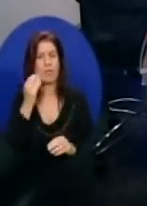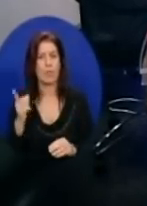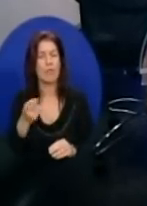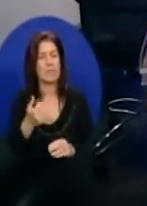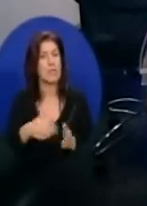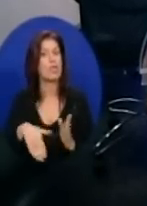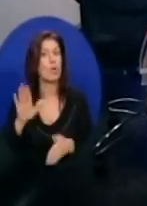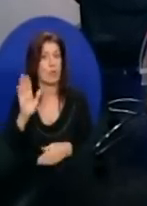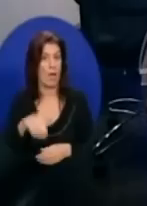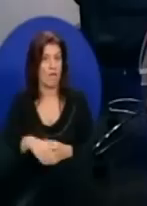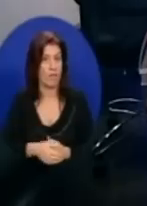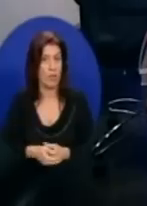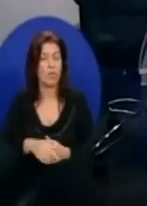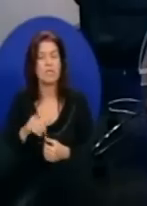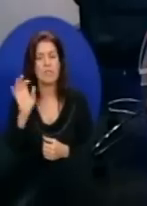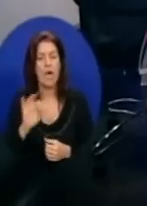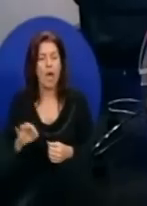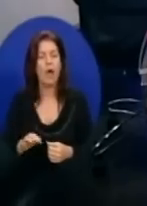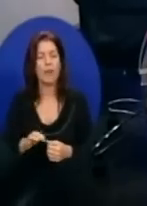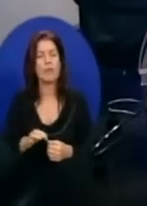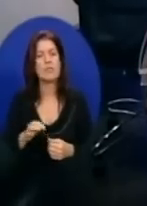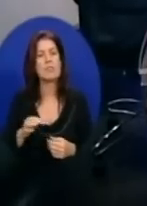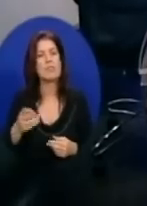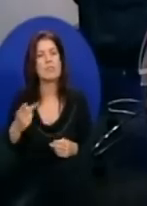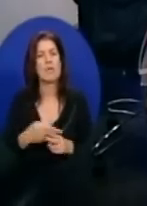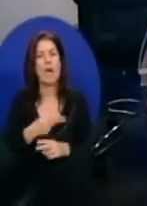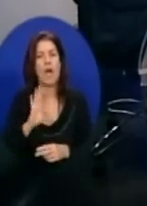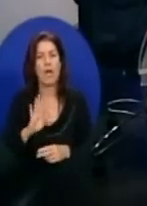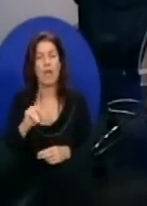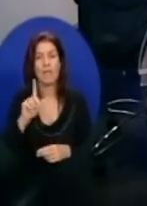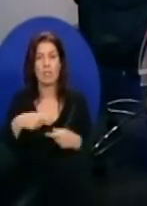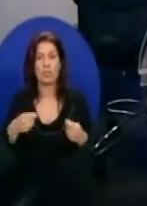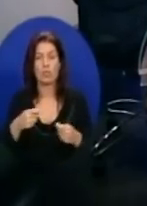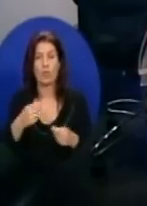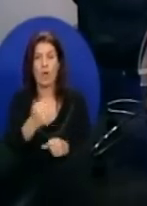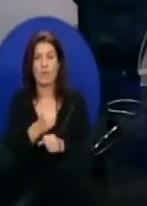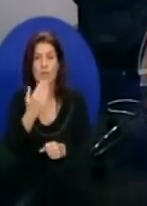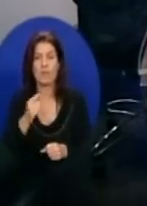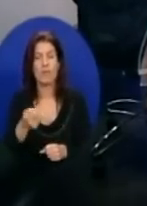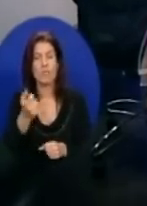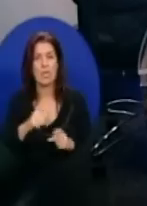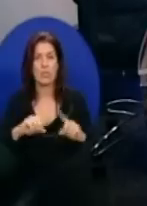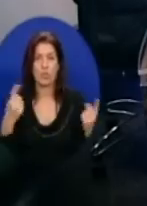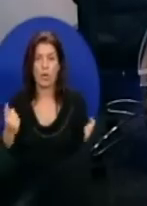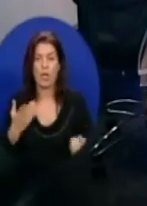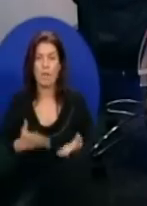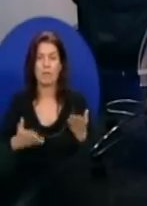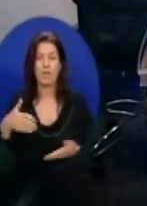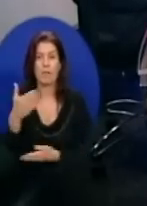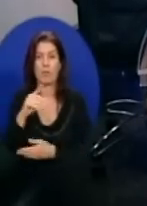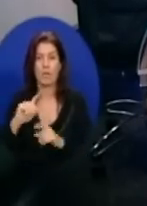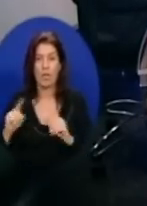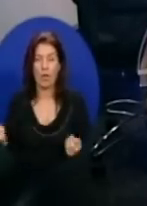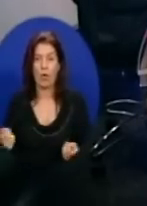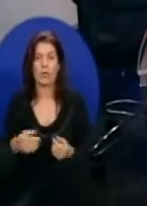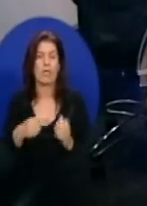יותר גבוהים. שיעורים מקובלים, רק ששוק העבודה בישראל הוא טיפה שונה ממה שמזדמן במדינות אחרות. שזה